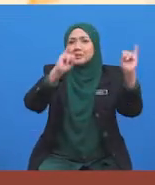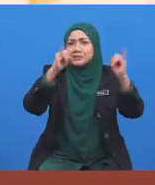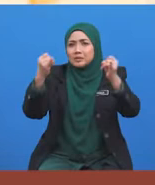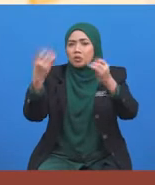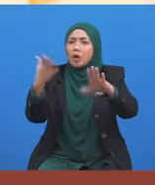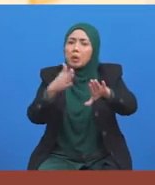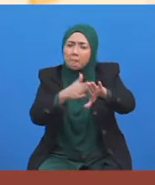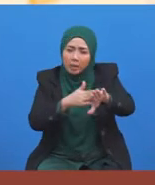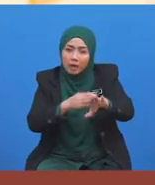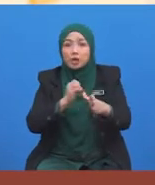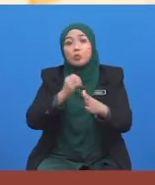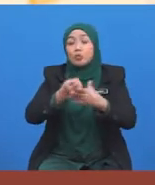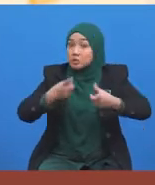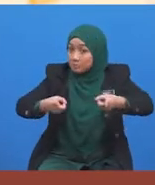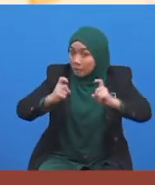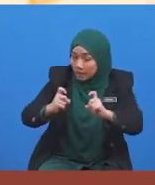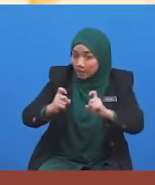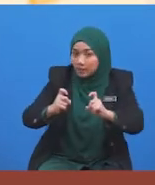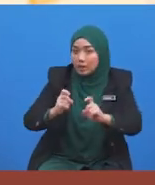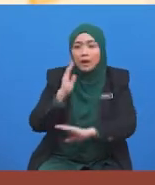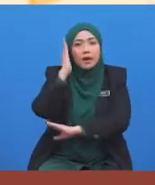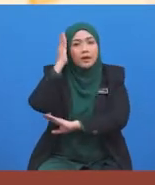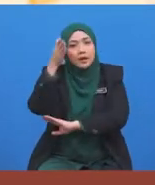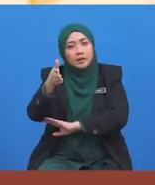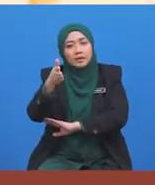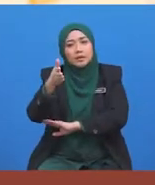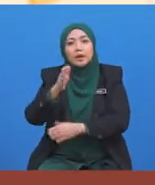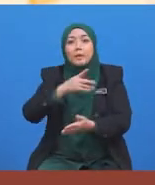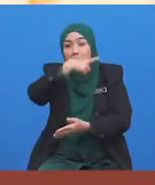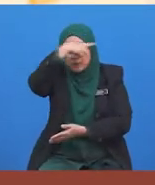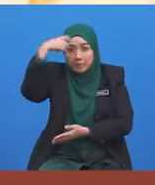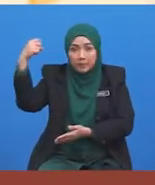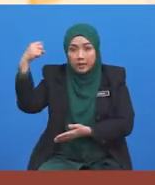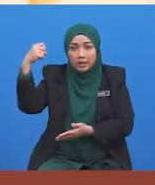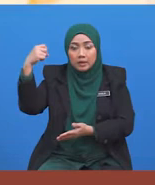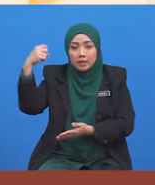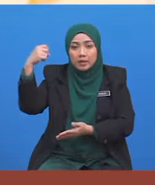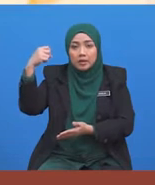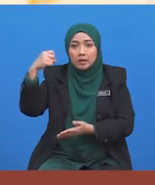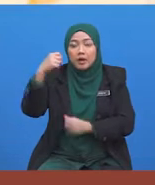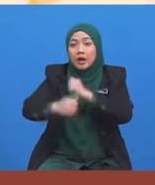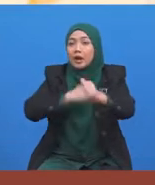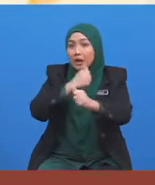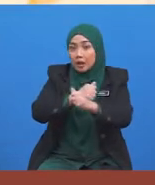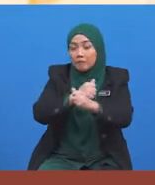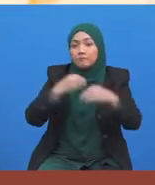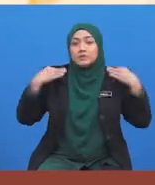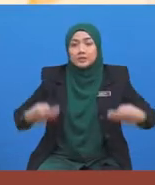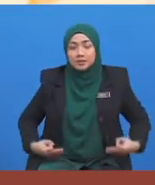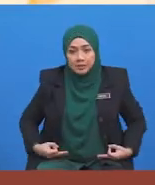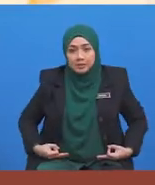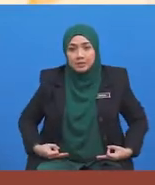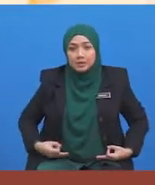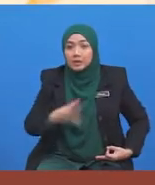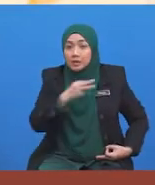secara perlahan ataupun cepat akan mendatangkan pengaruh kepada alam sekitar fizikal dan alam